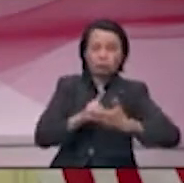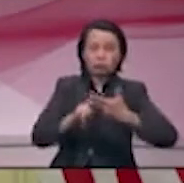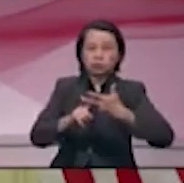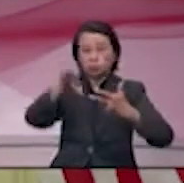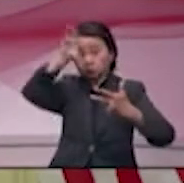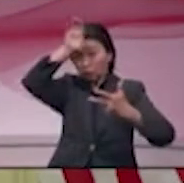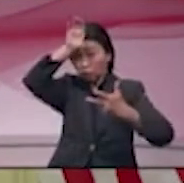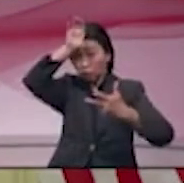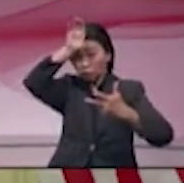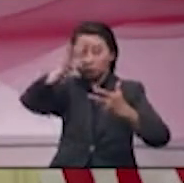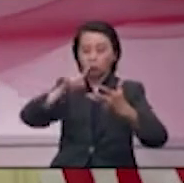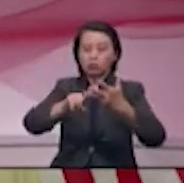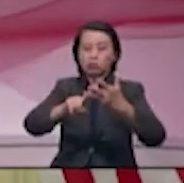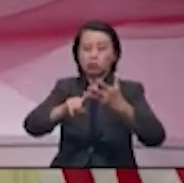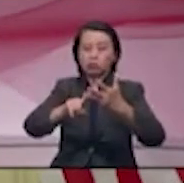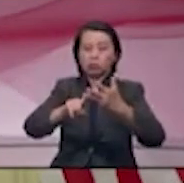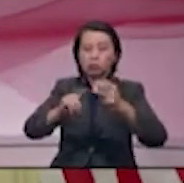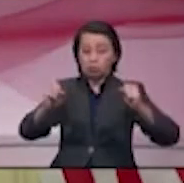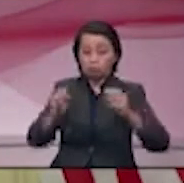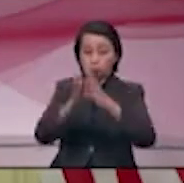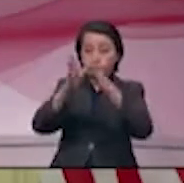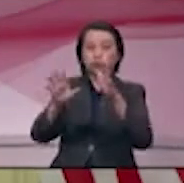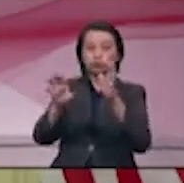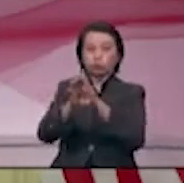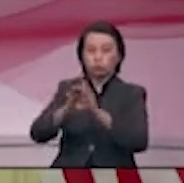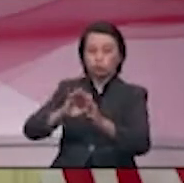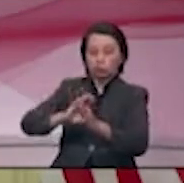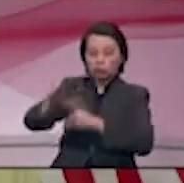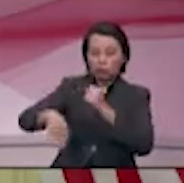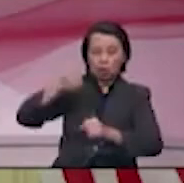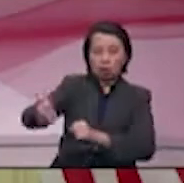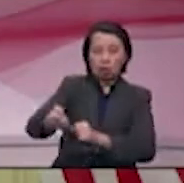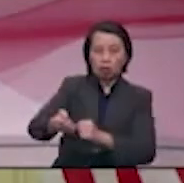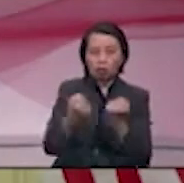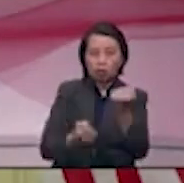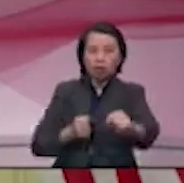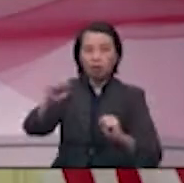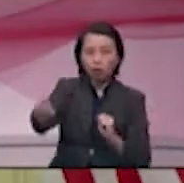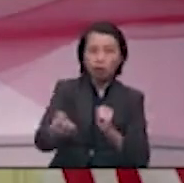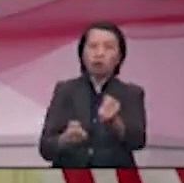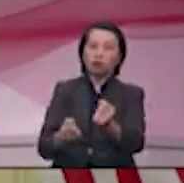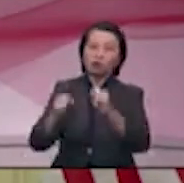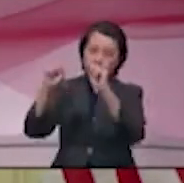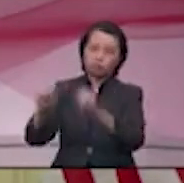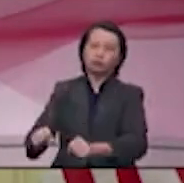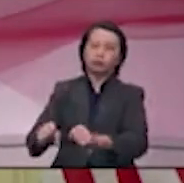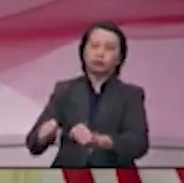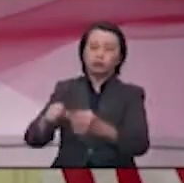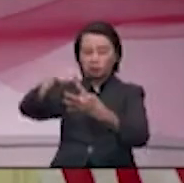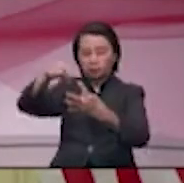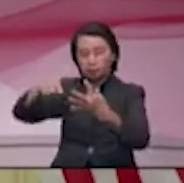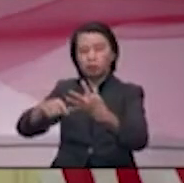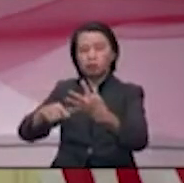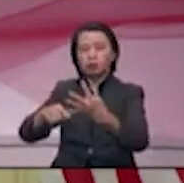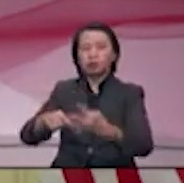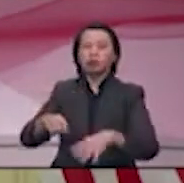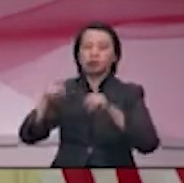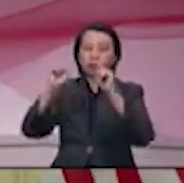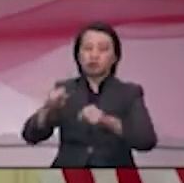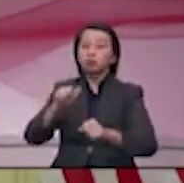dan sukan tempur peti karate jilat taekwondo dan sebagainya tapi ini tidak menyebabkan